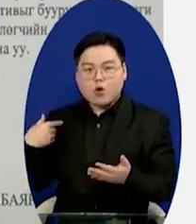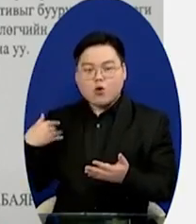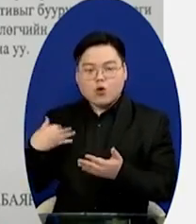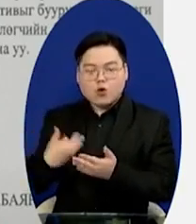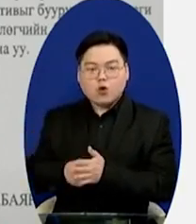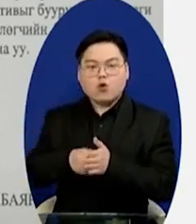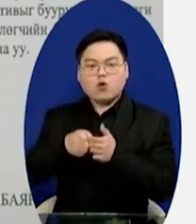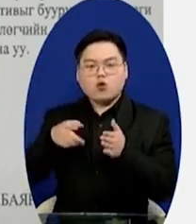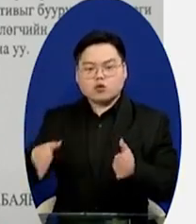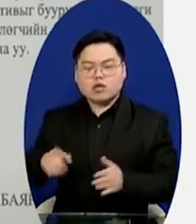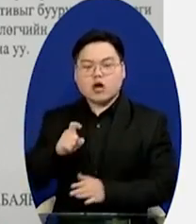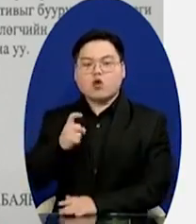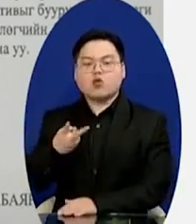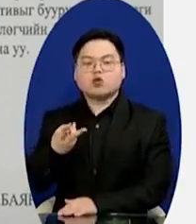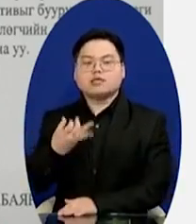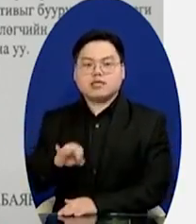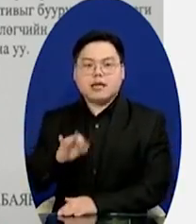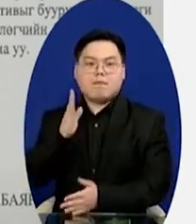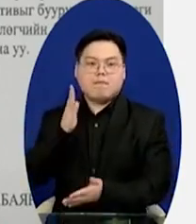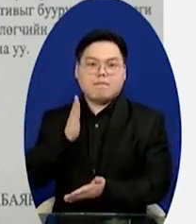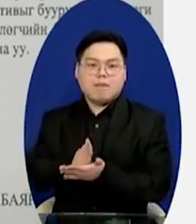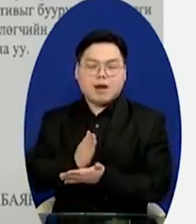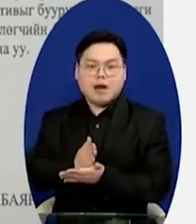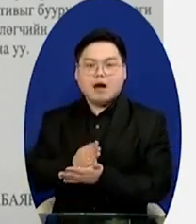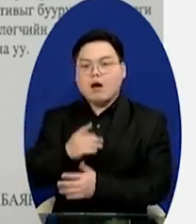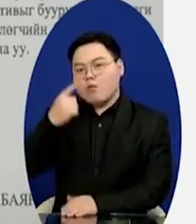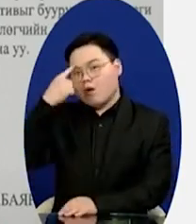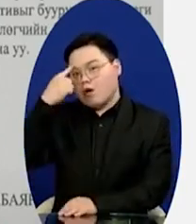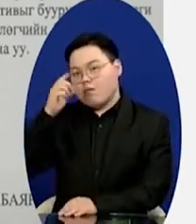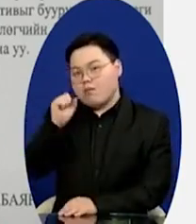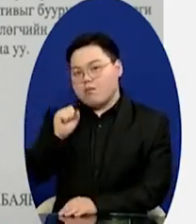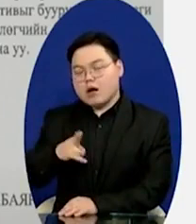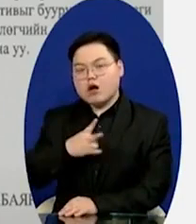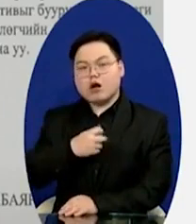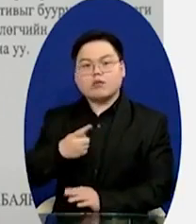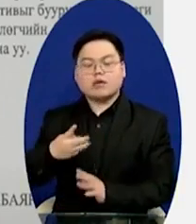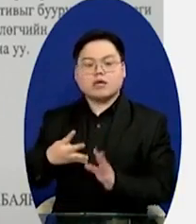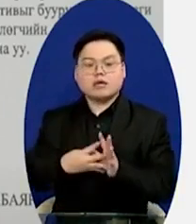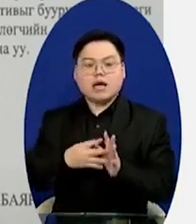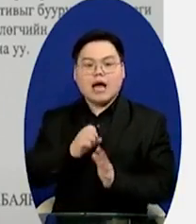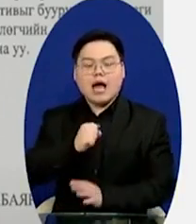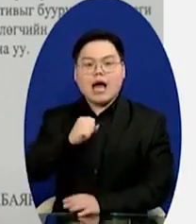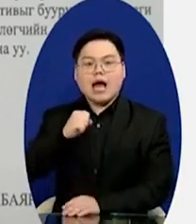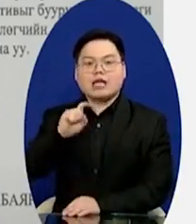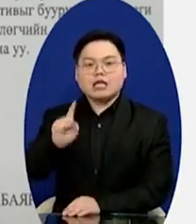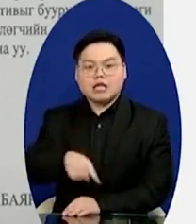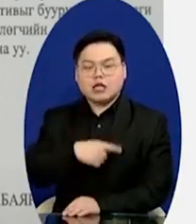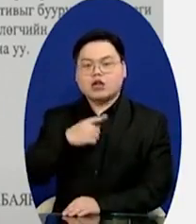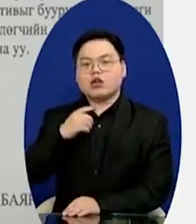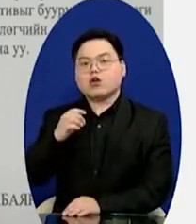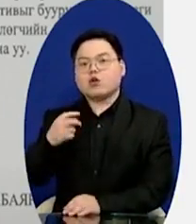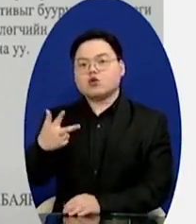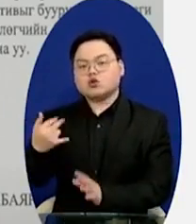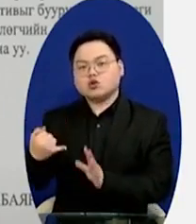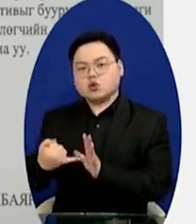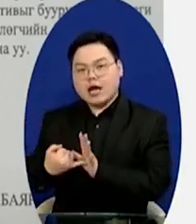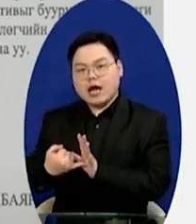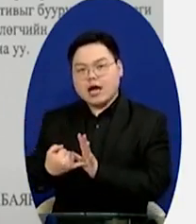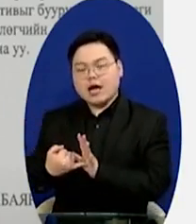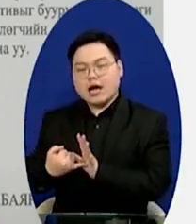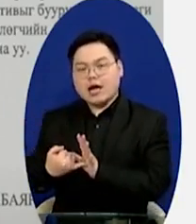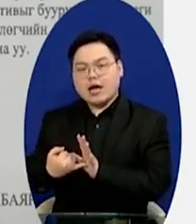төгөлдөр үйлчлдэг болохыг Монгол банкны 2019 А 1 дороо 36 тоот албан бичгээр танай